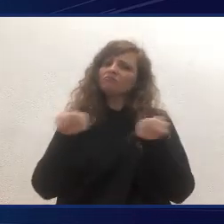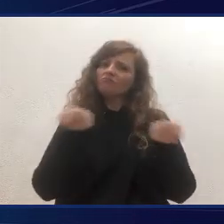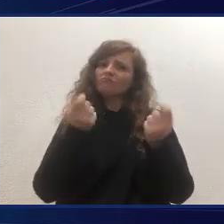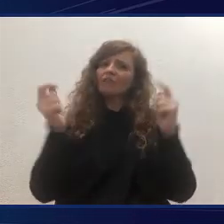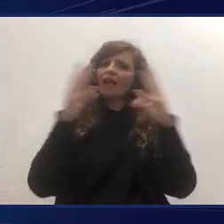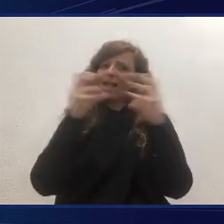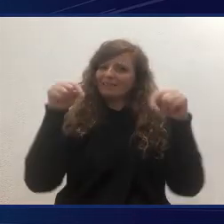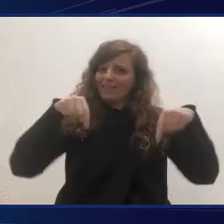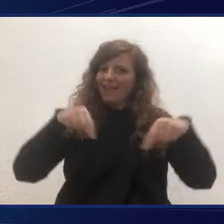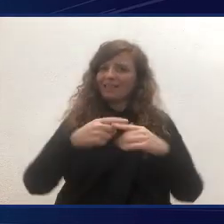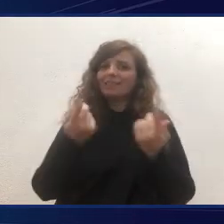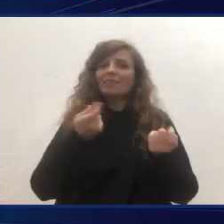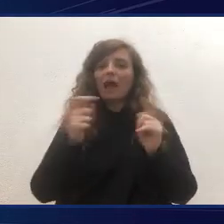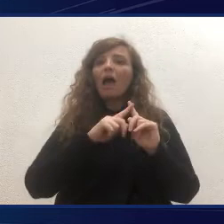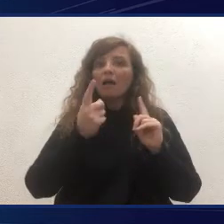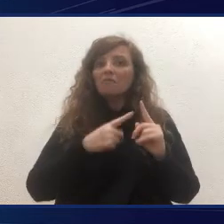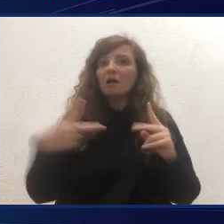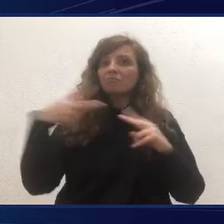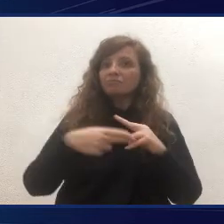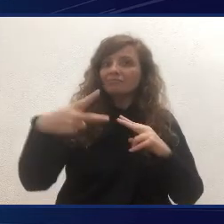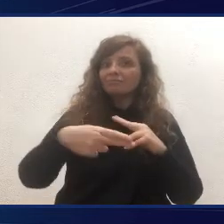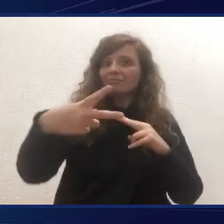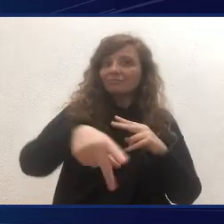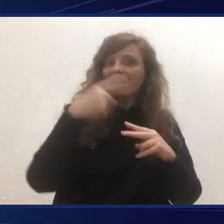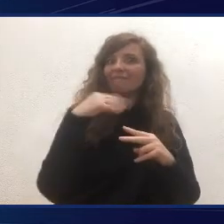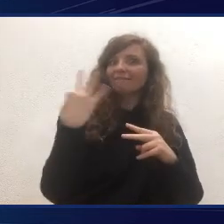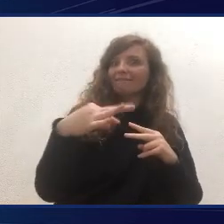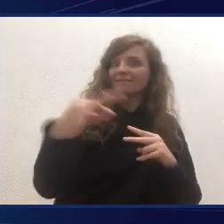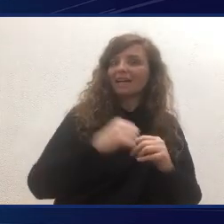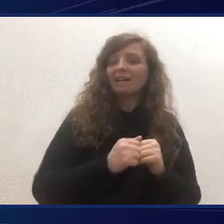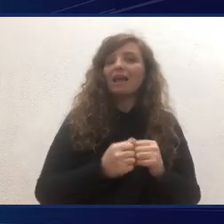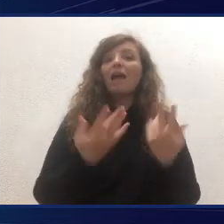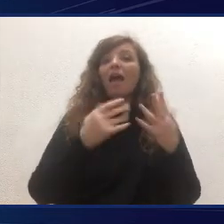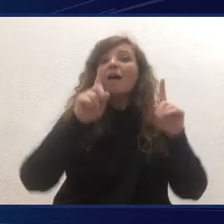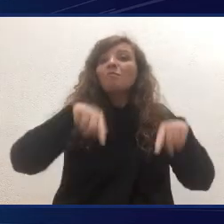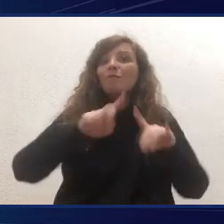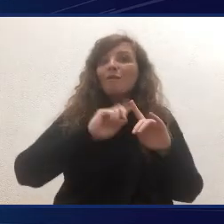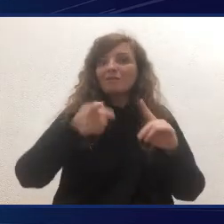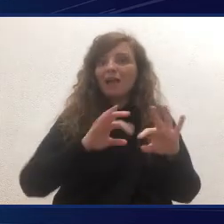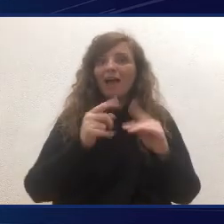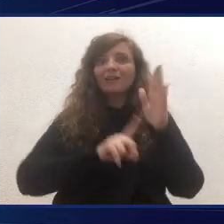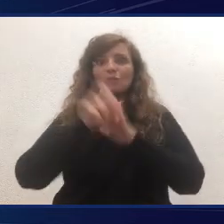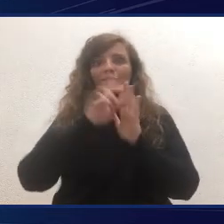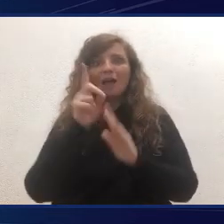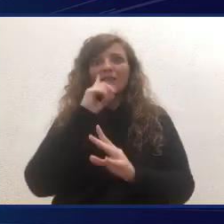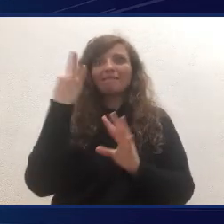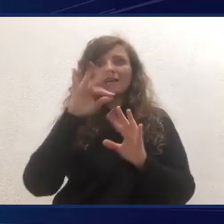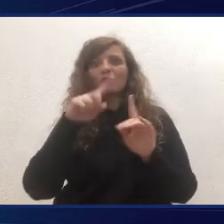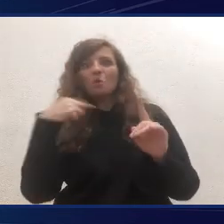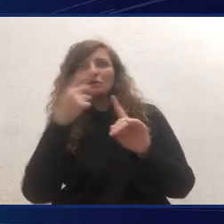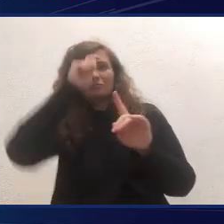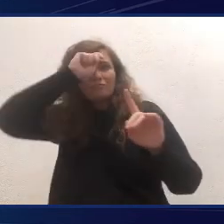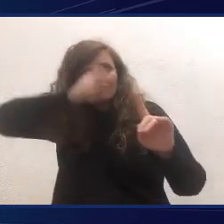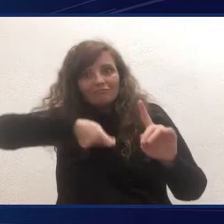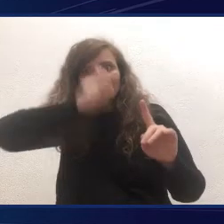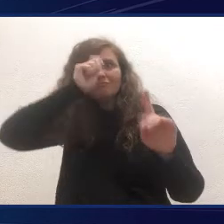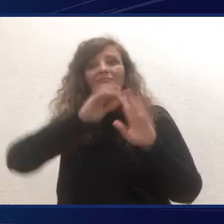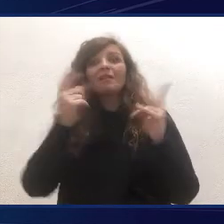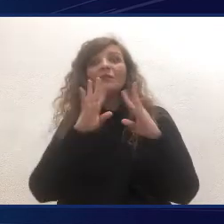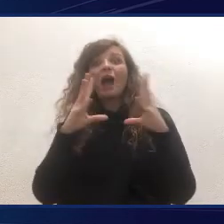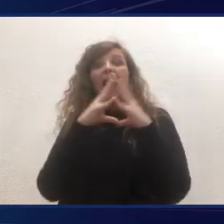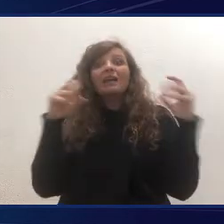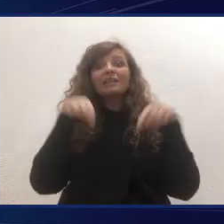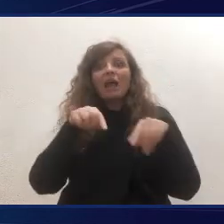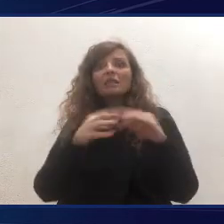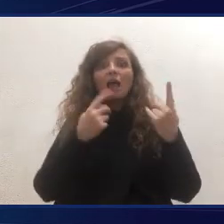aver guidato l'azienda verso importanti traguardi e soprattutto verso prestigiosi successi.